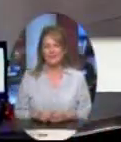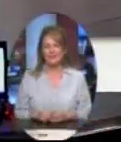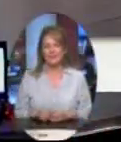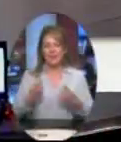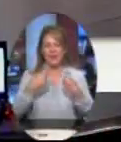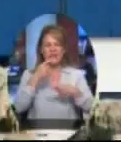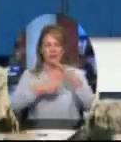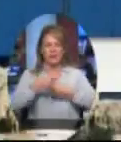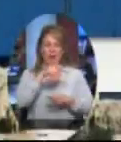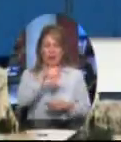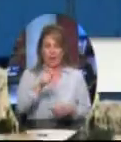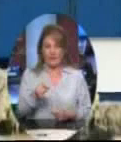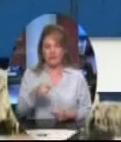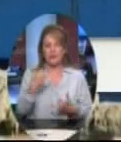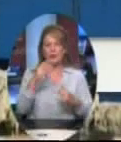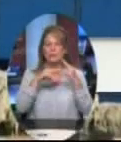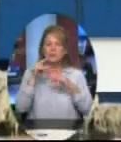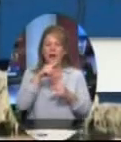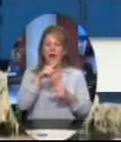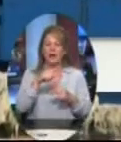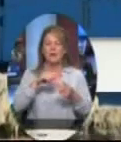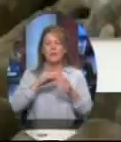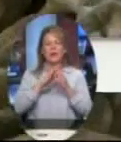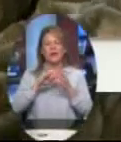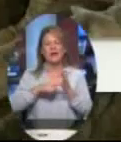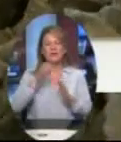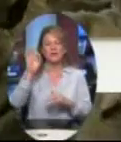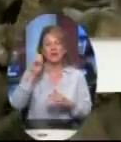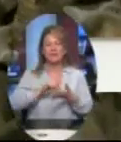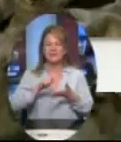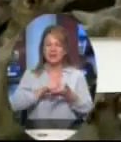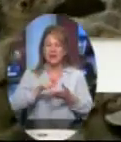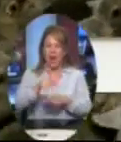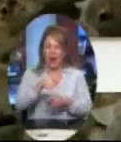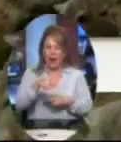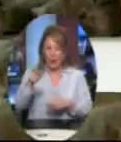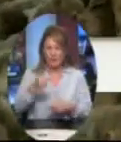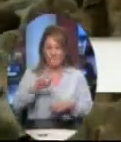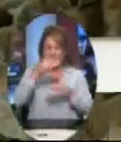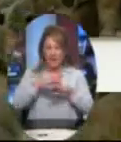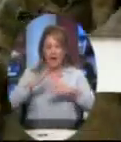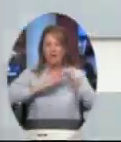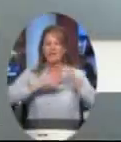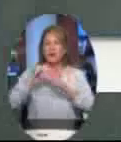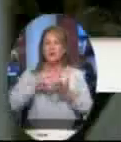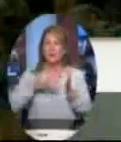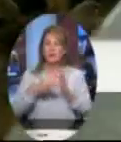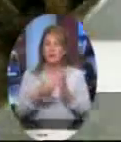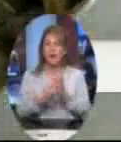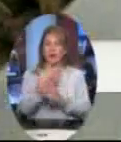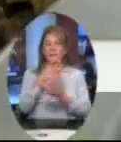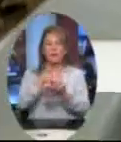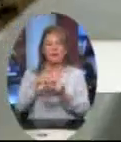הכלכלה של הכנסת דנה היום בכוונת משרד החקלאות ומנהל מקרקעי ישראל לגבש תוכנית להקמת אתרי